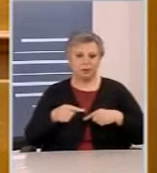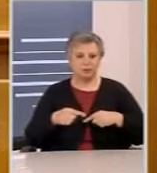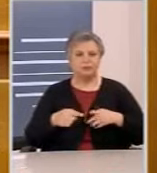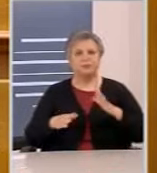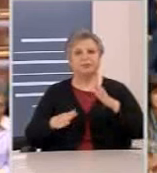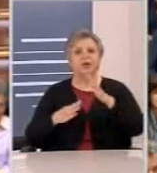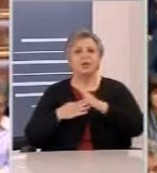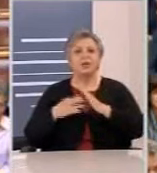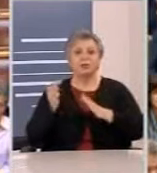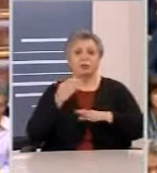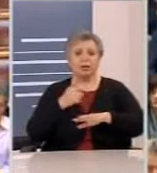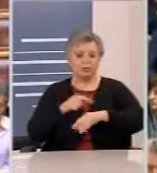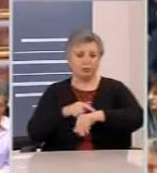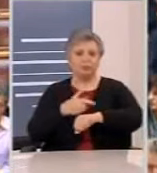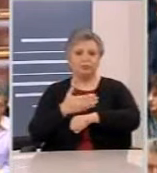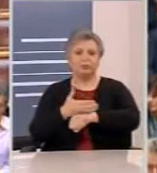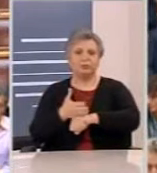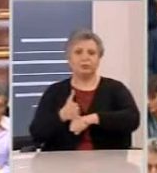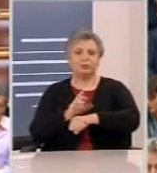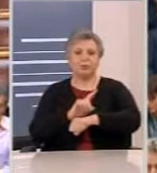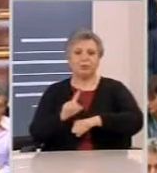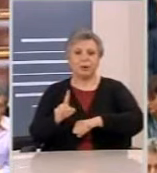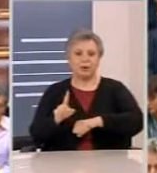σιγά. Τελειώνω κύριε Πρόεδρε, τελειώνω.